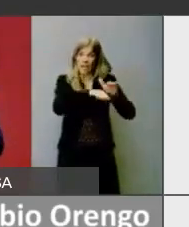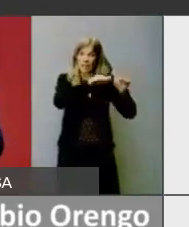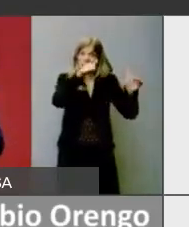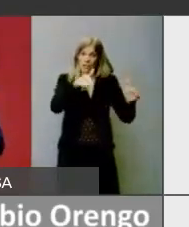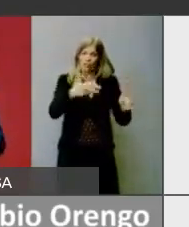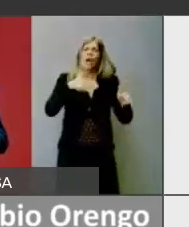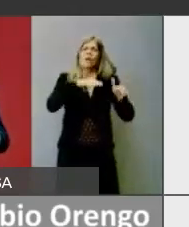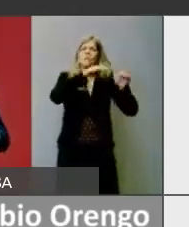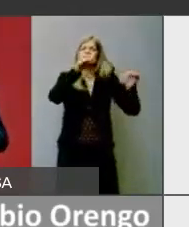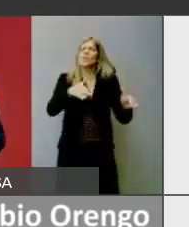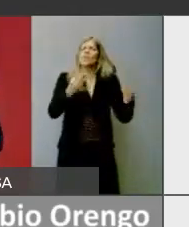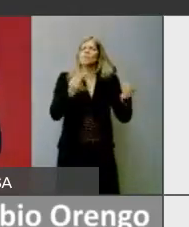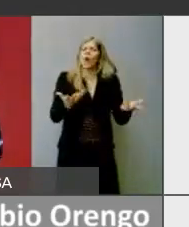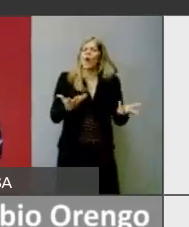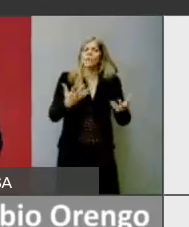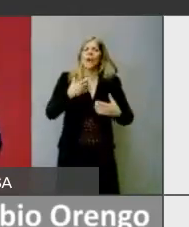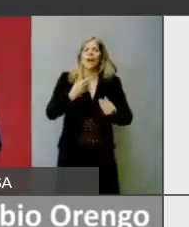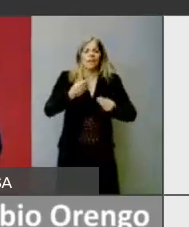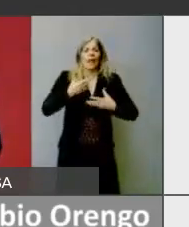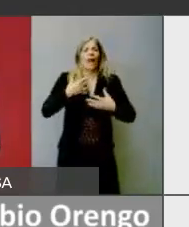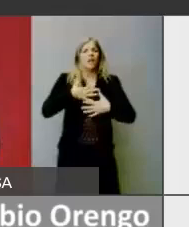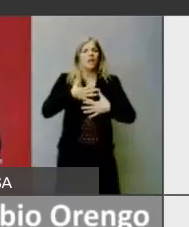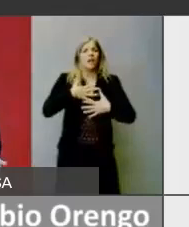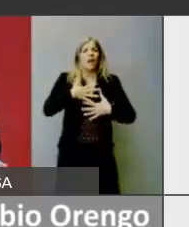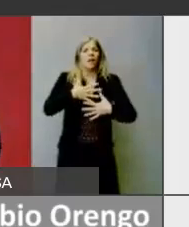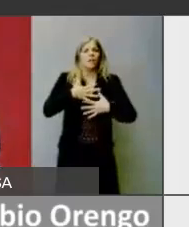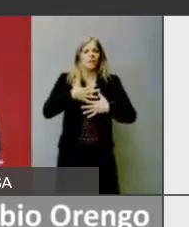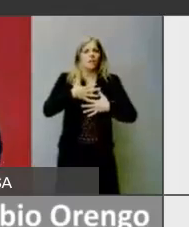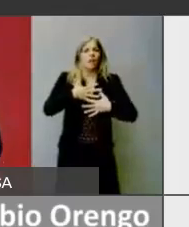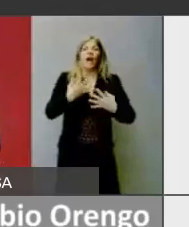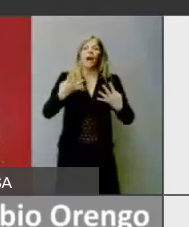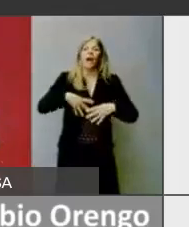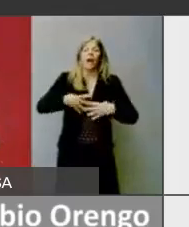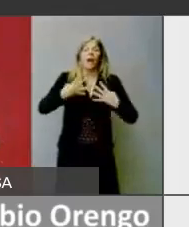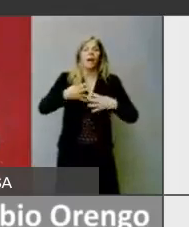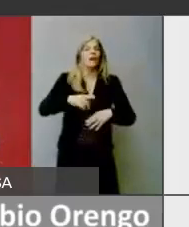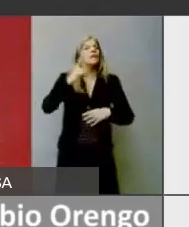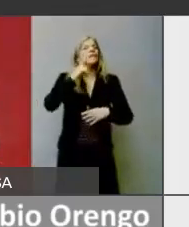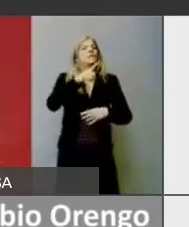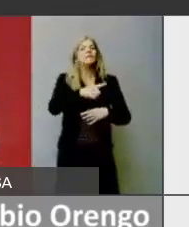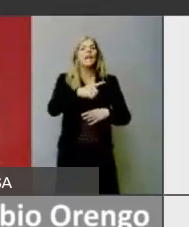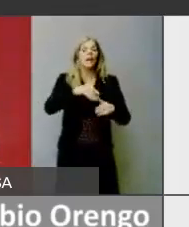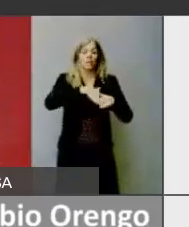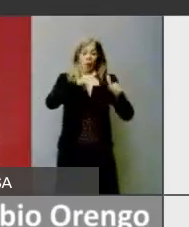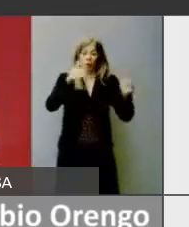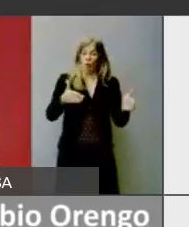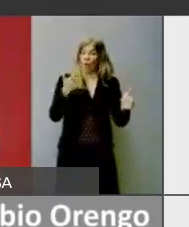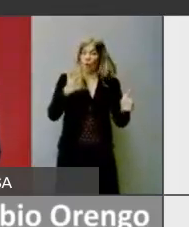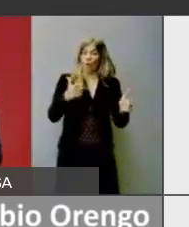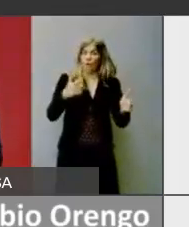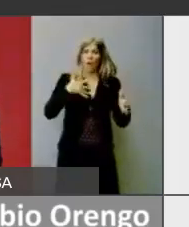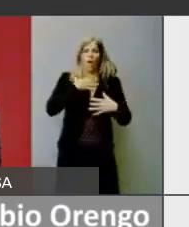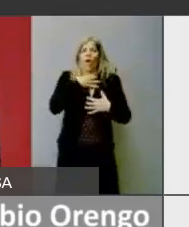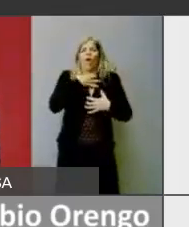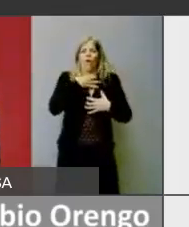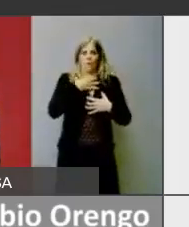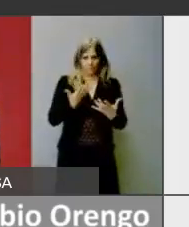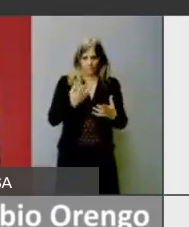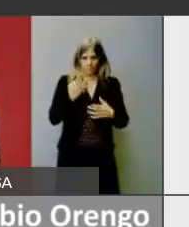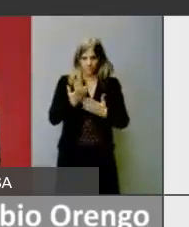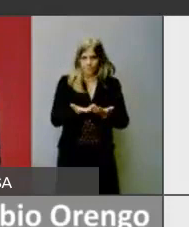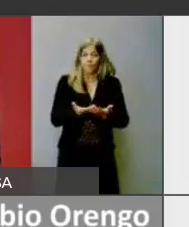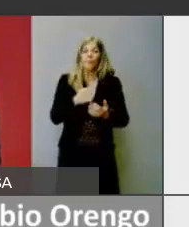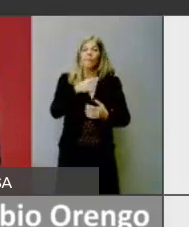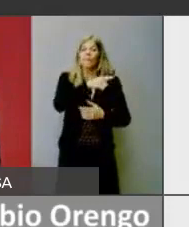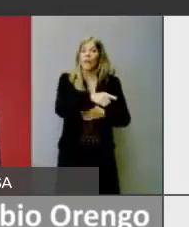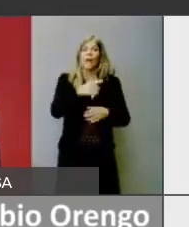respirare. Senza di quello la persona soffoca molto. Lei è arrivata in ritardo di 4 anni